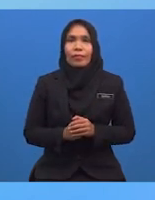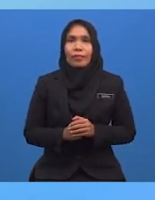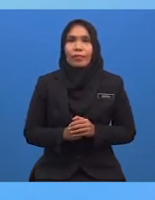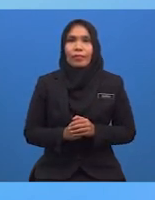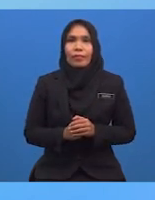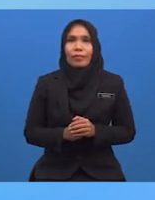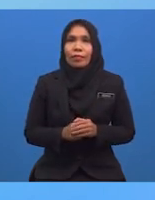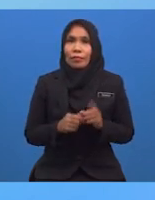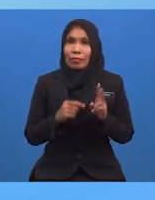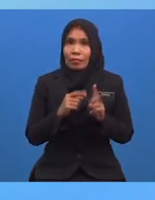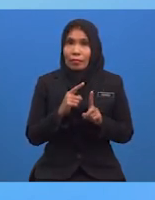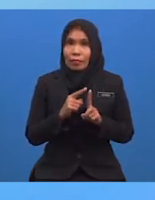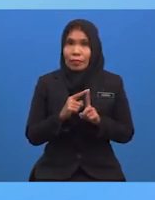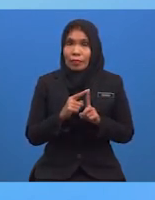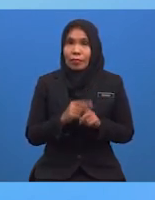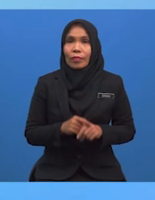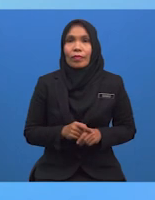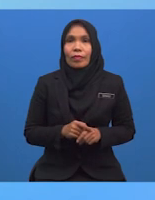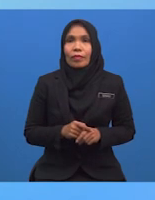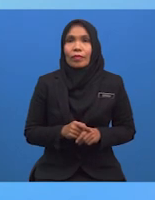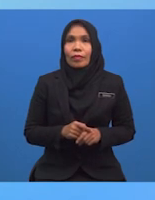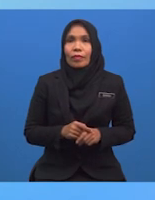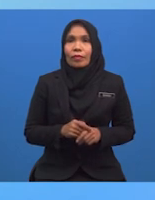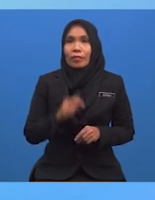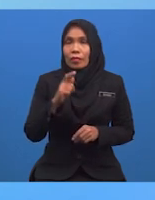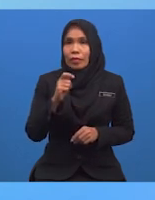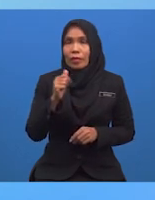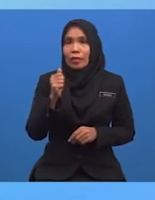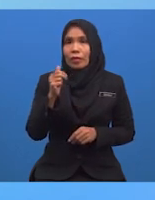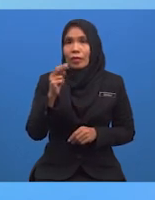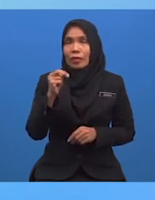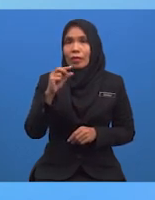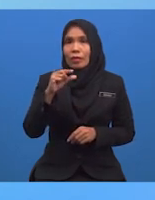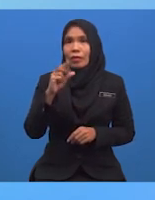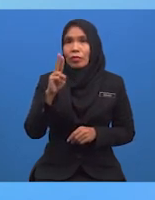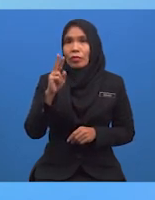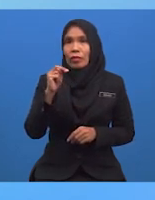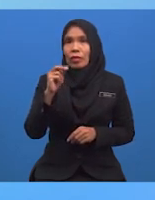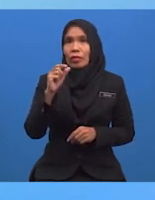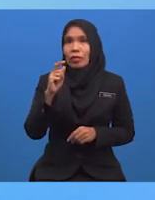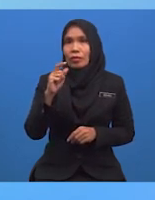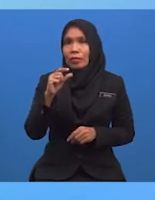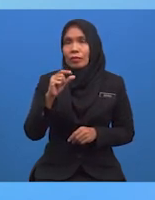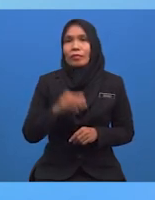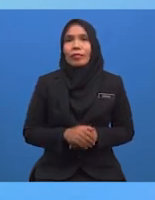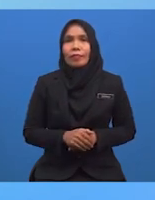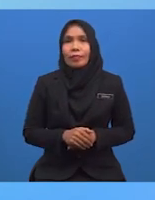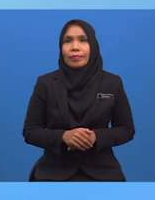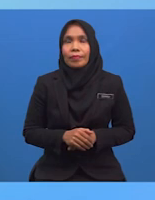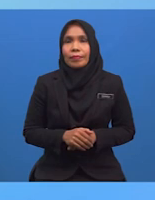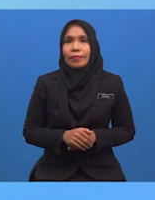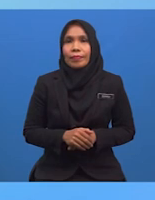negara merupakan tanggungan kerajaan persekutuan daripada pinjaman yang dibuat di dalam